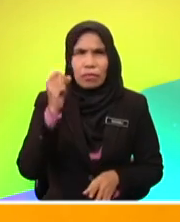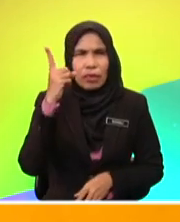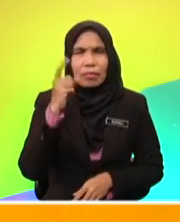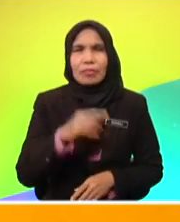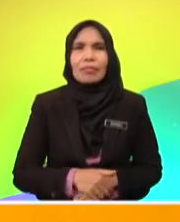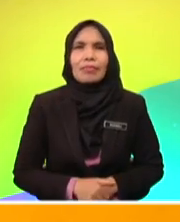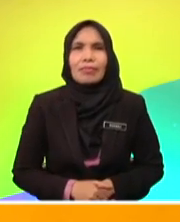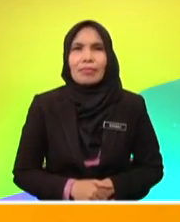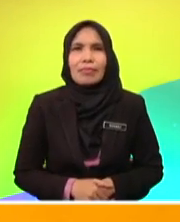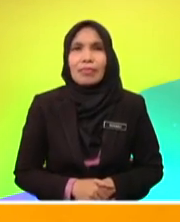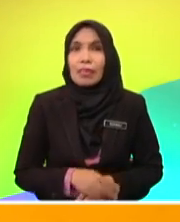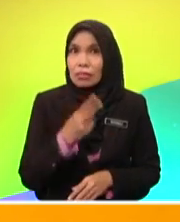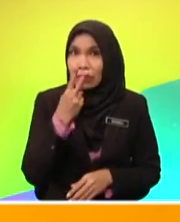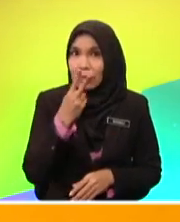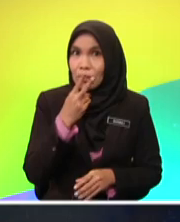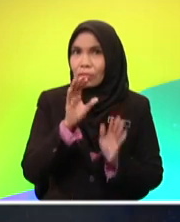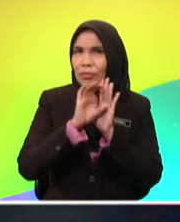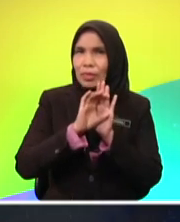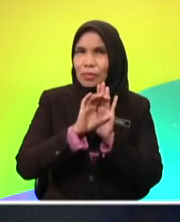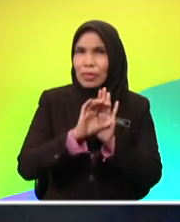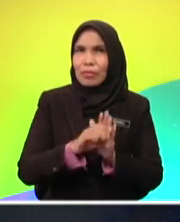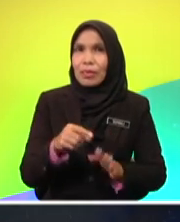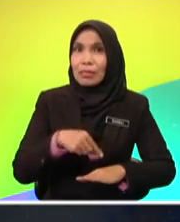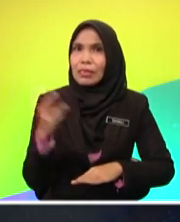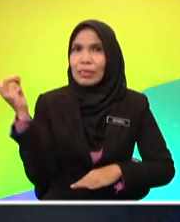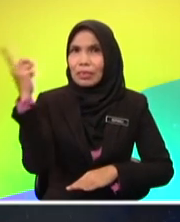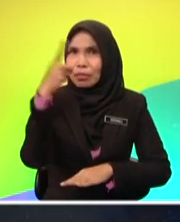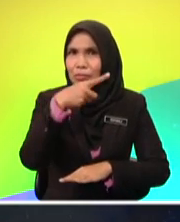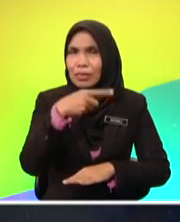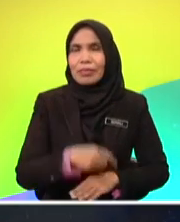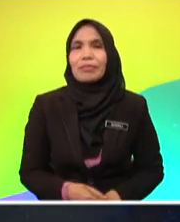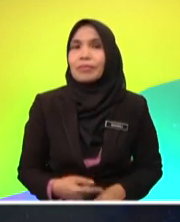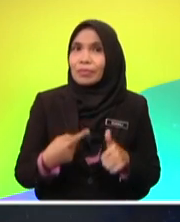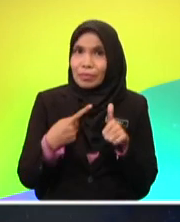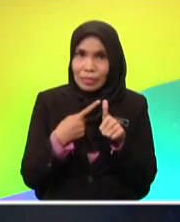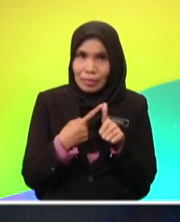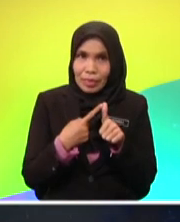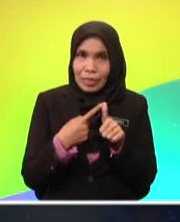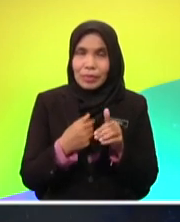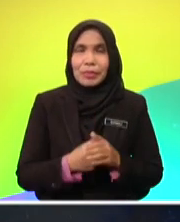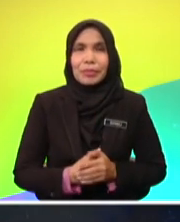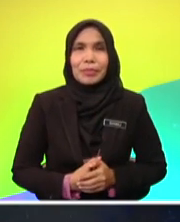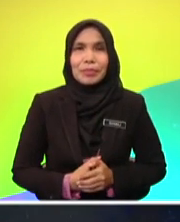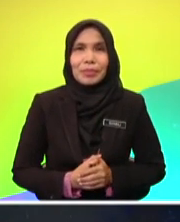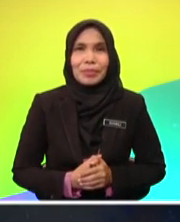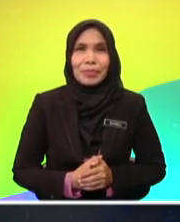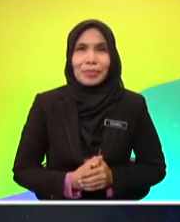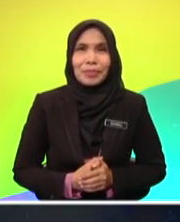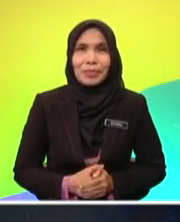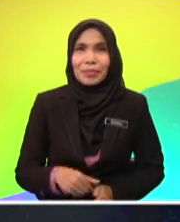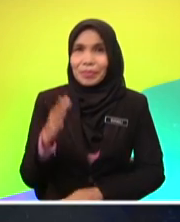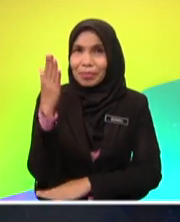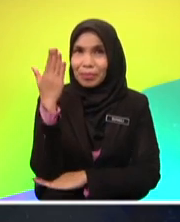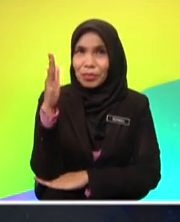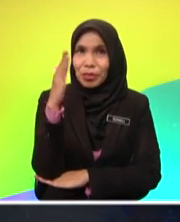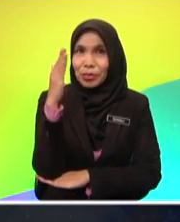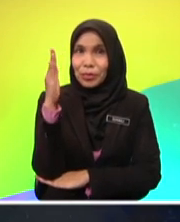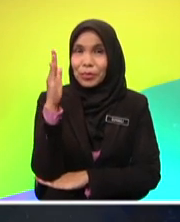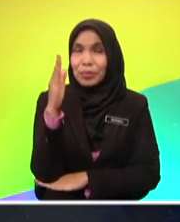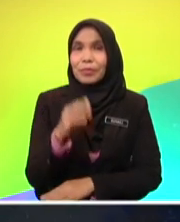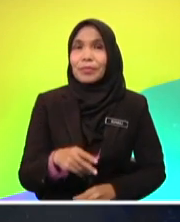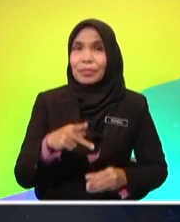saya ni, cikgu. Ya, betul Kak Rina. Okey, yang pertama kita ada pokok padi.